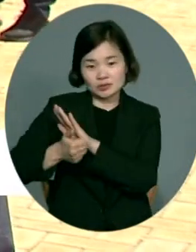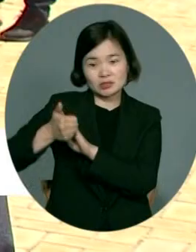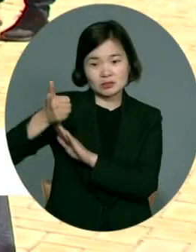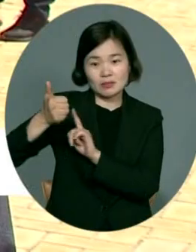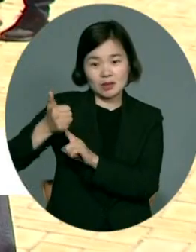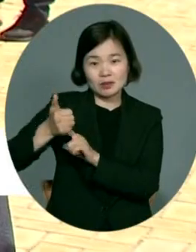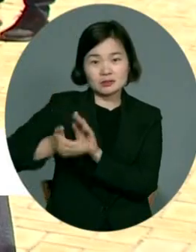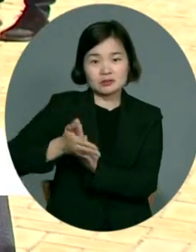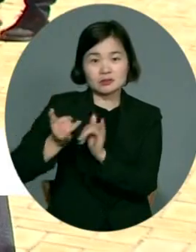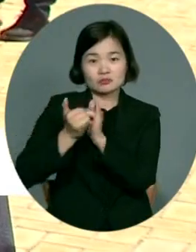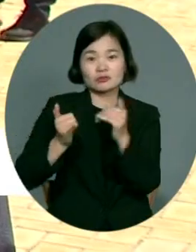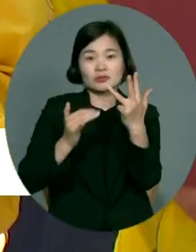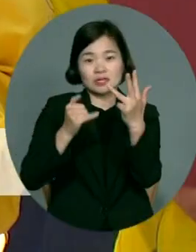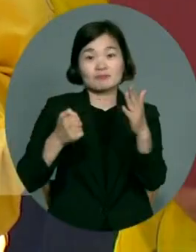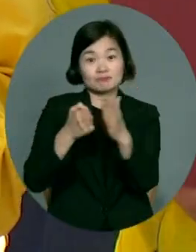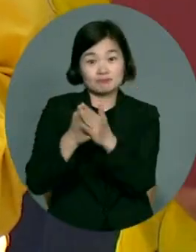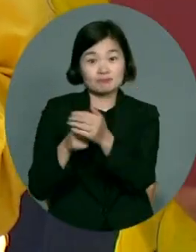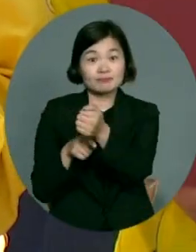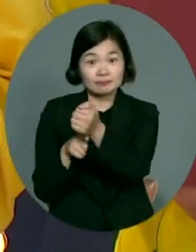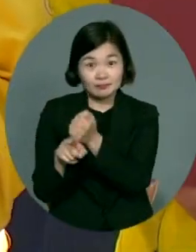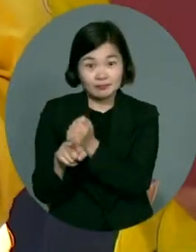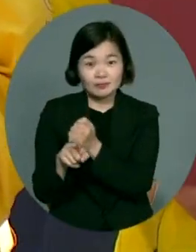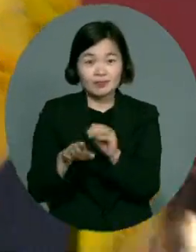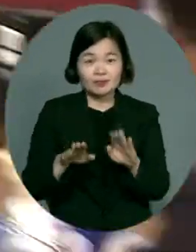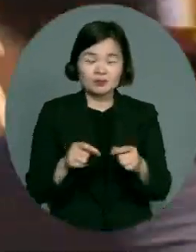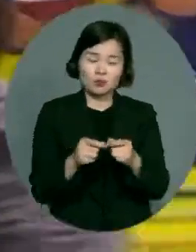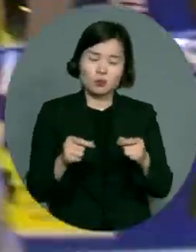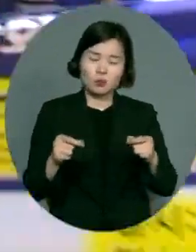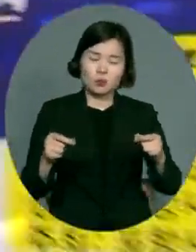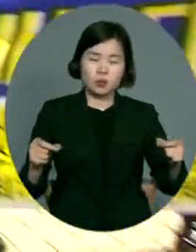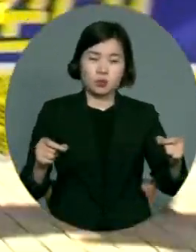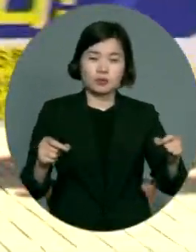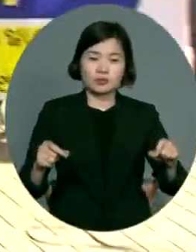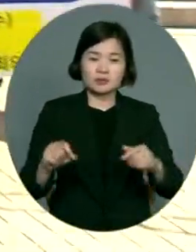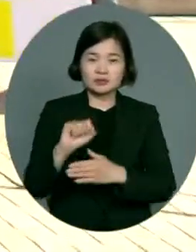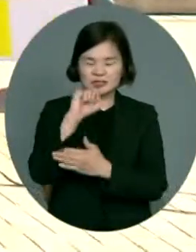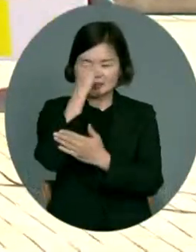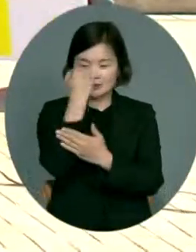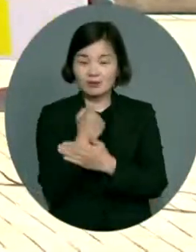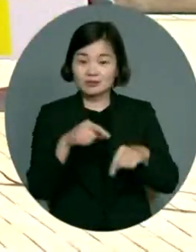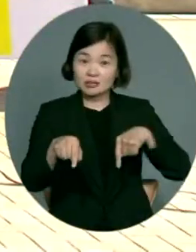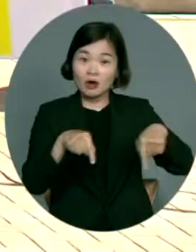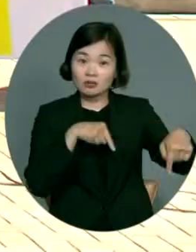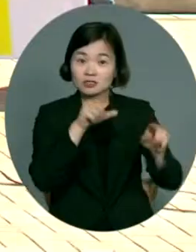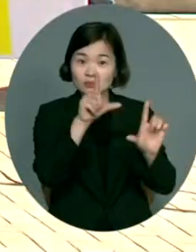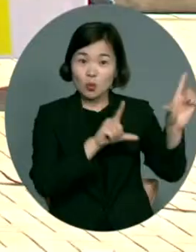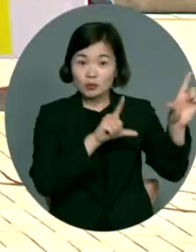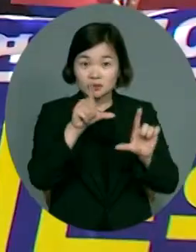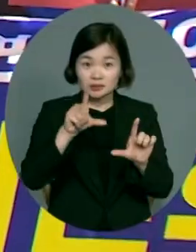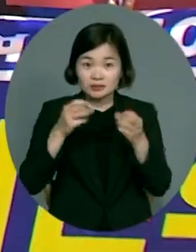위해서 시민 후보 선정했습니다. 오랜 기간 지속돼온 낡은 정치 구도에 시민